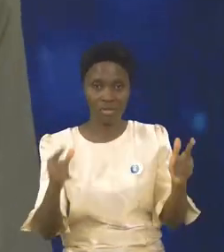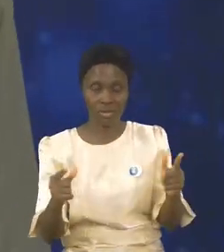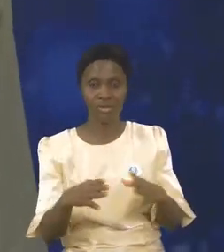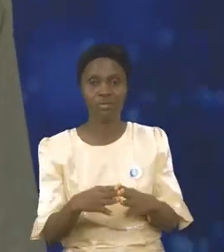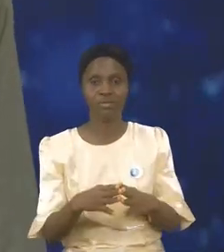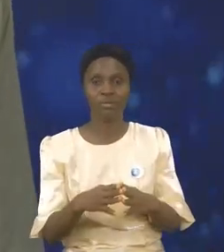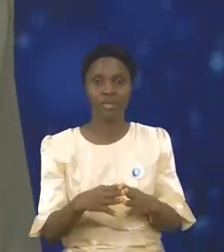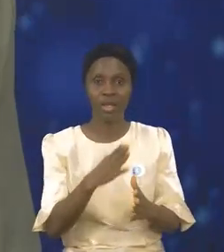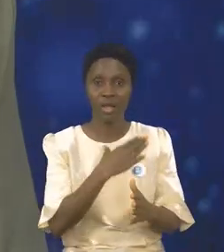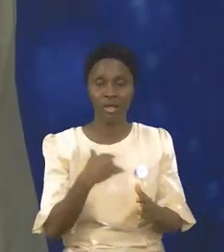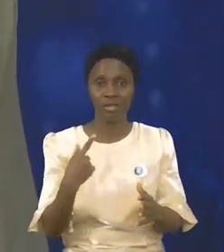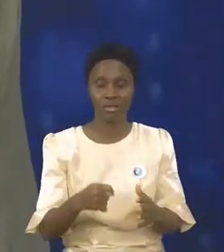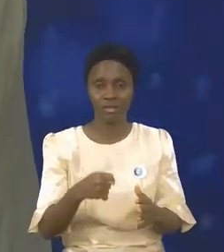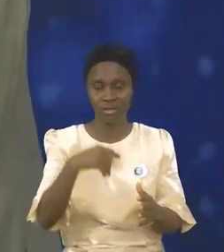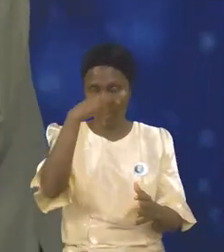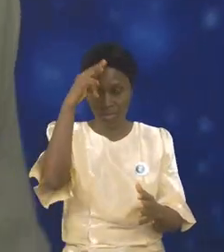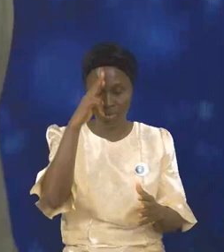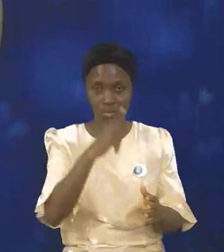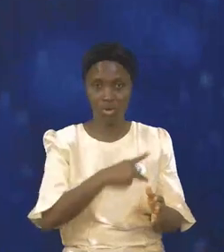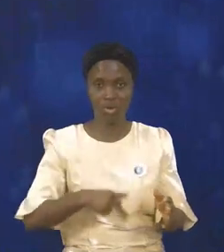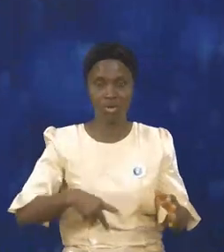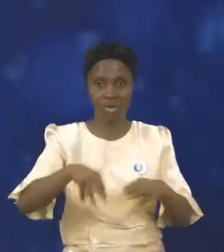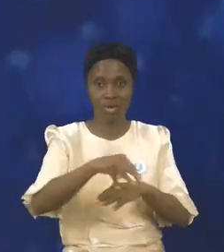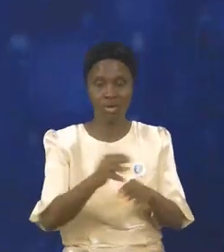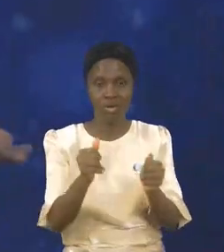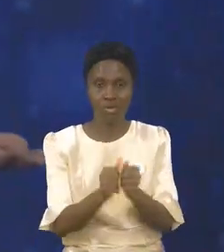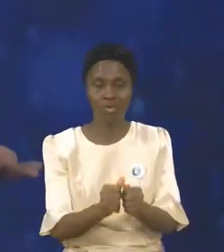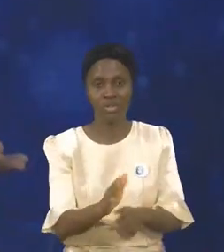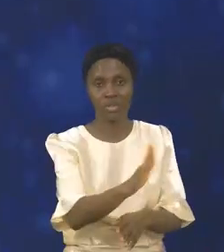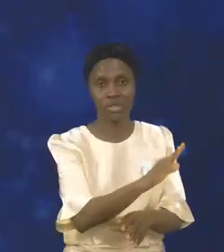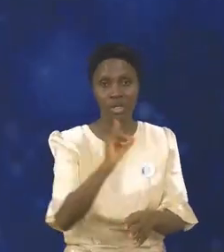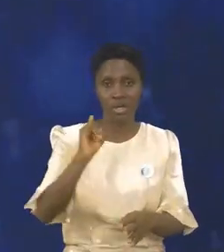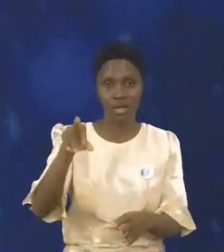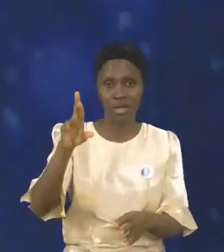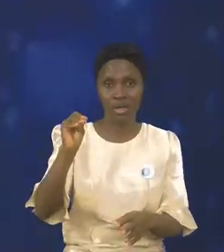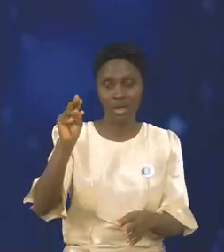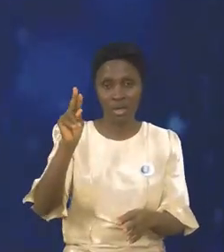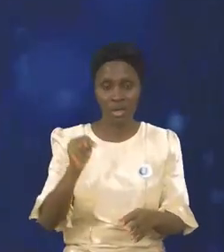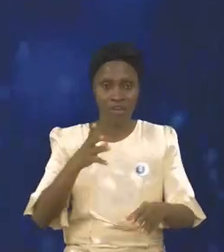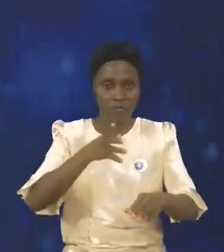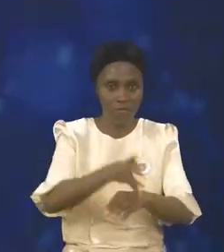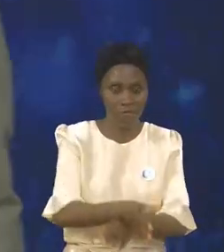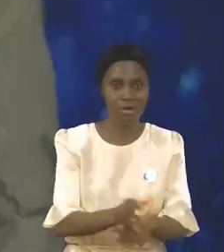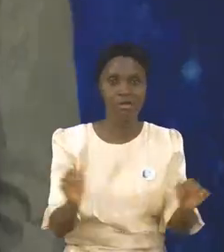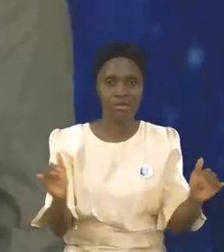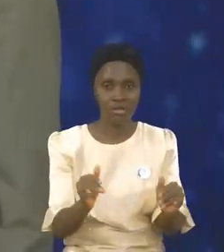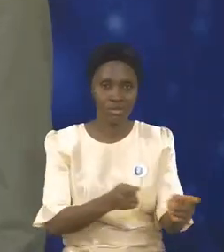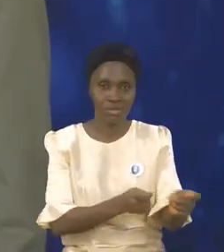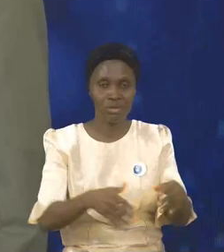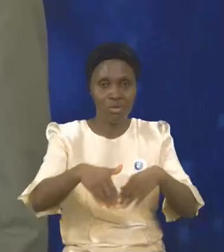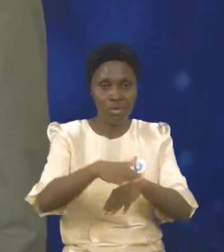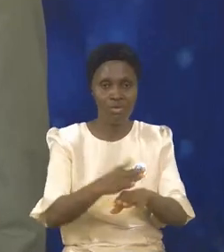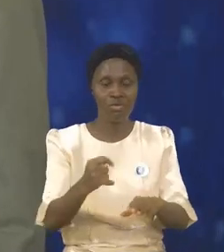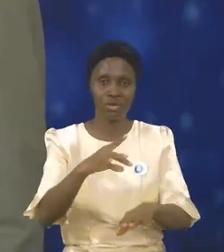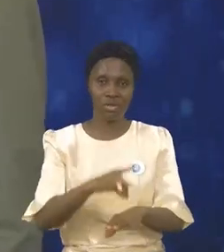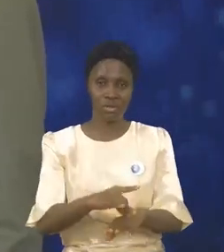Alexandre le Grand dans l'empire romain, dans l'empire grec. Alors il fait tout et l'empire romain avec la brutalité